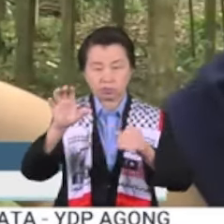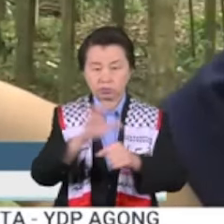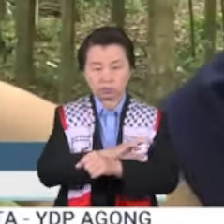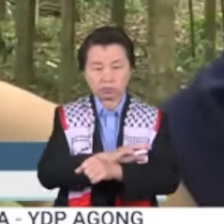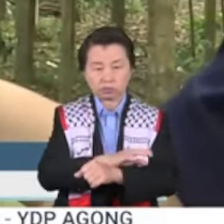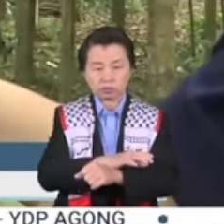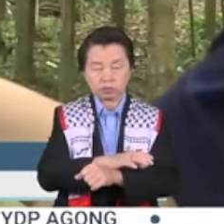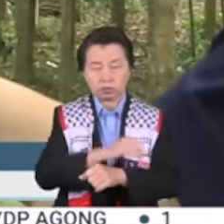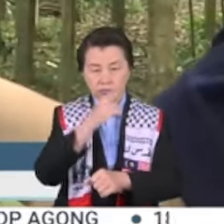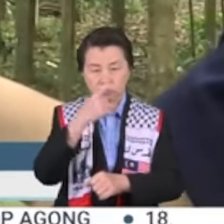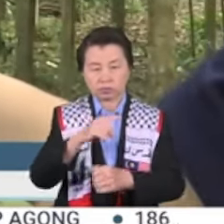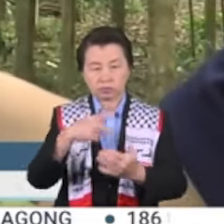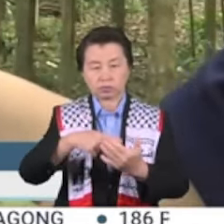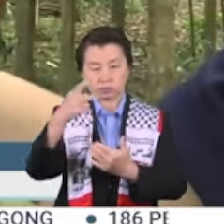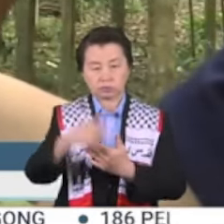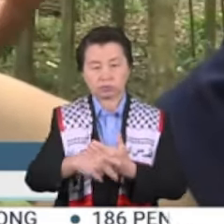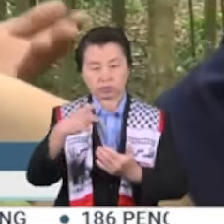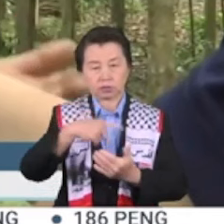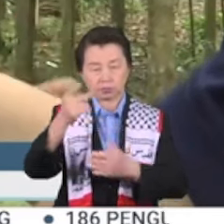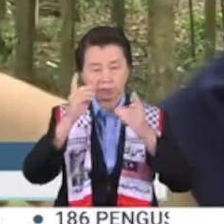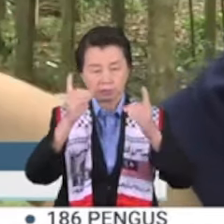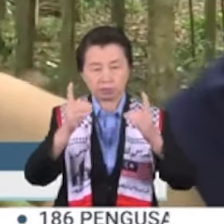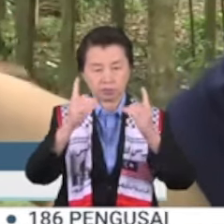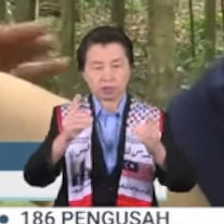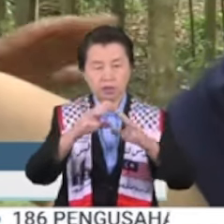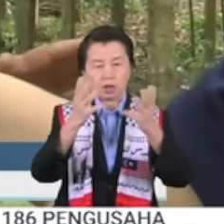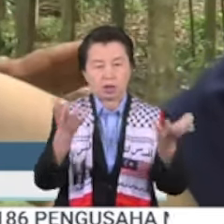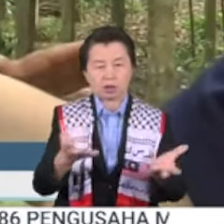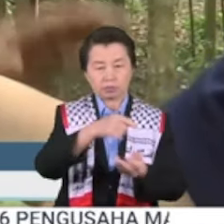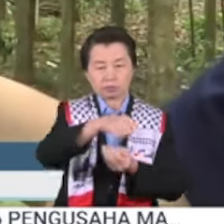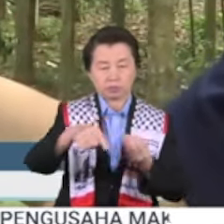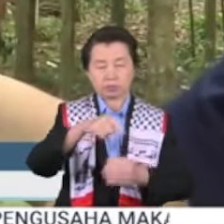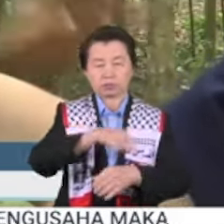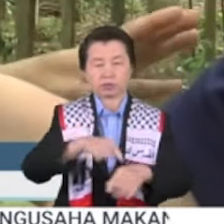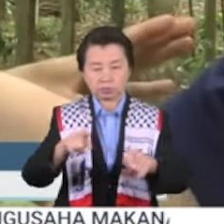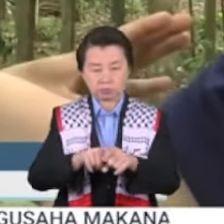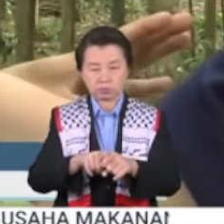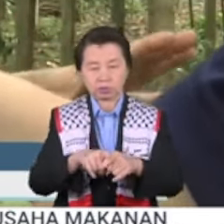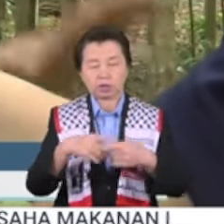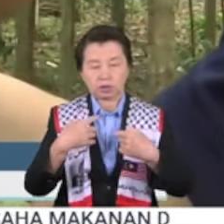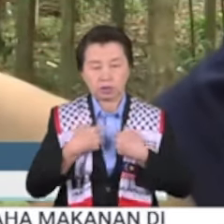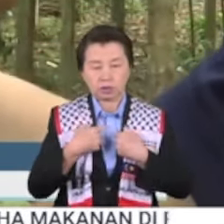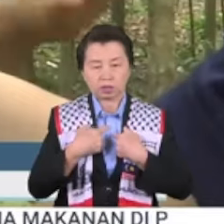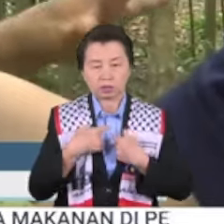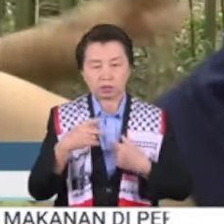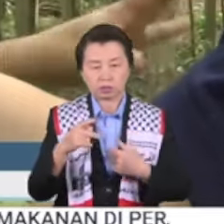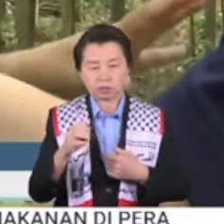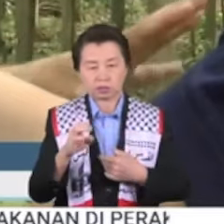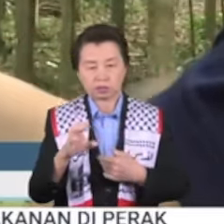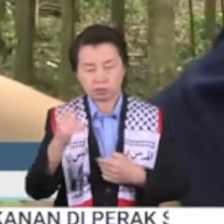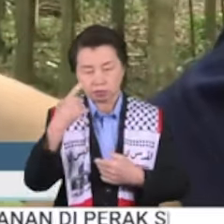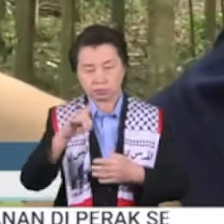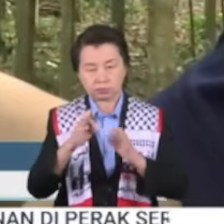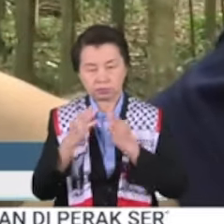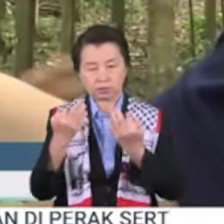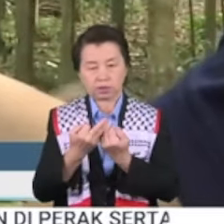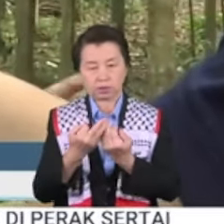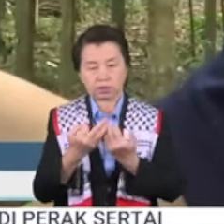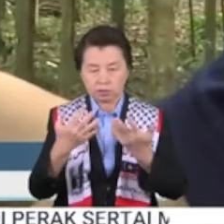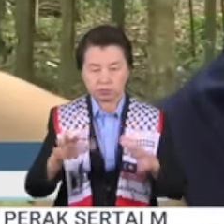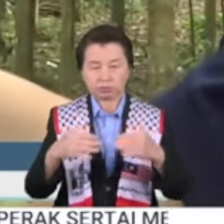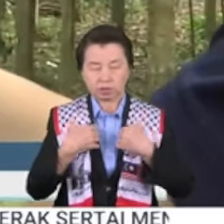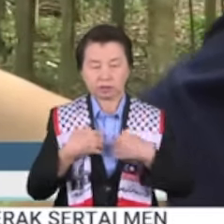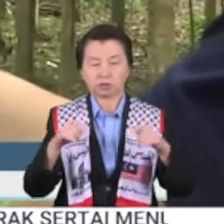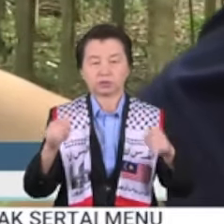mencukupi untuk program-program pendidikan alam sekitar dalam masa yang sama, rekreasi untuk keluarga, sudah pun